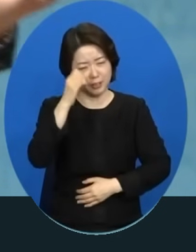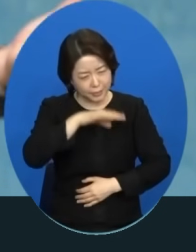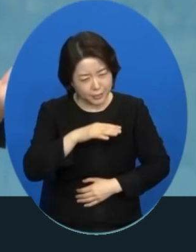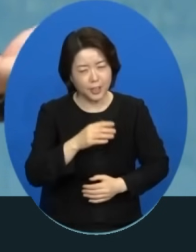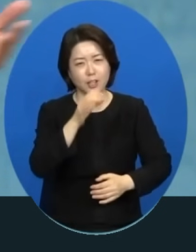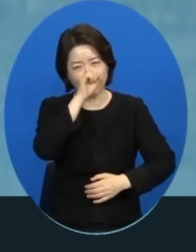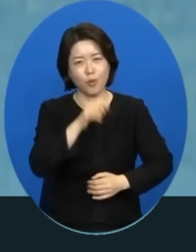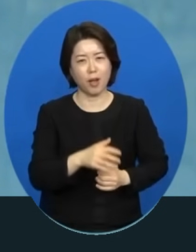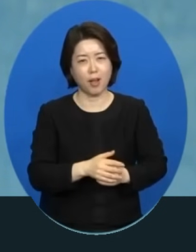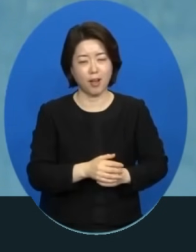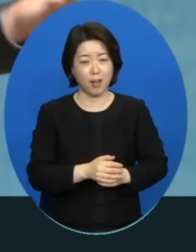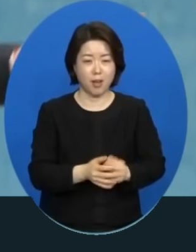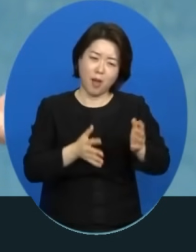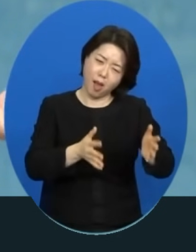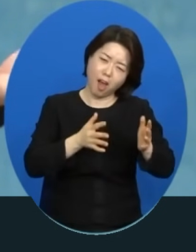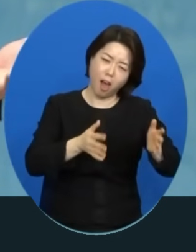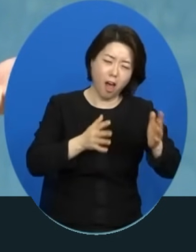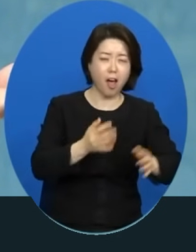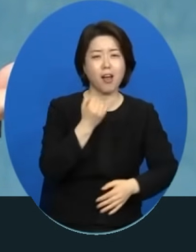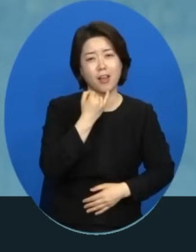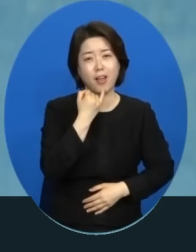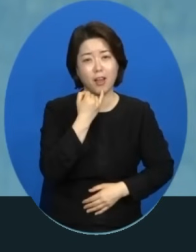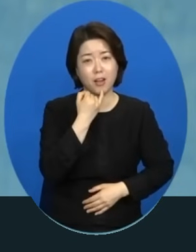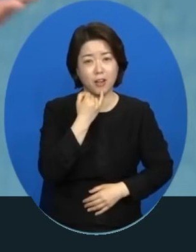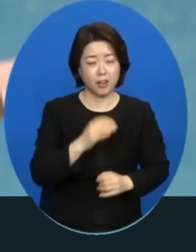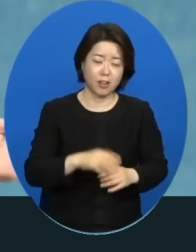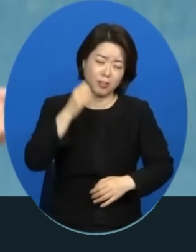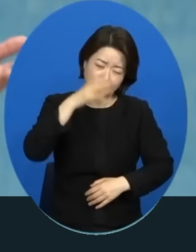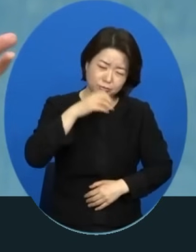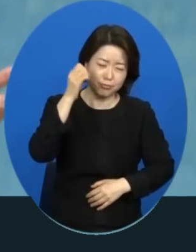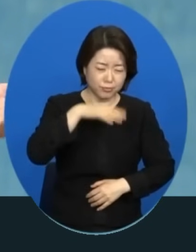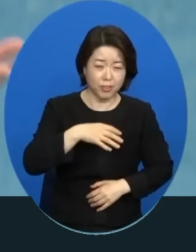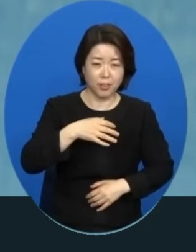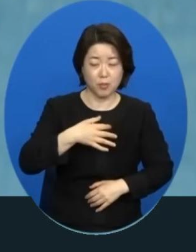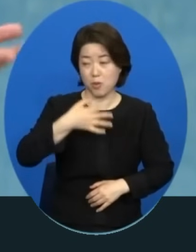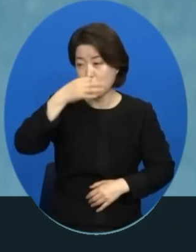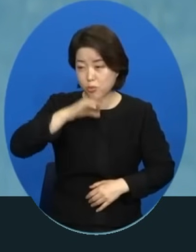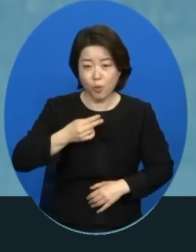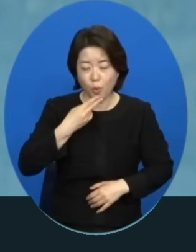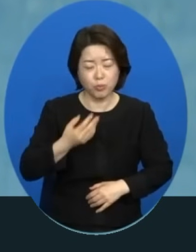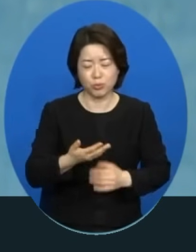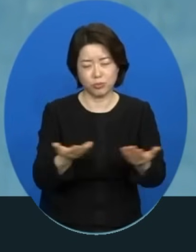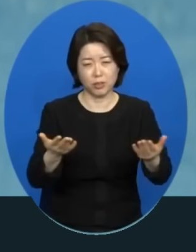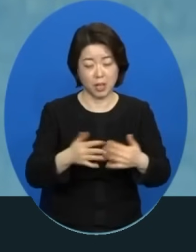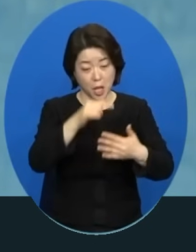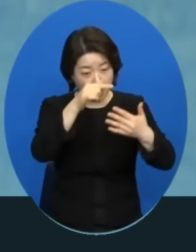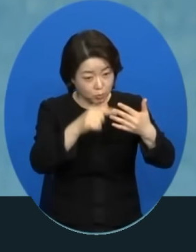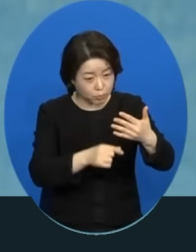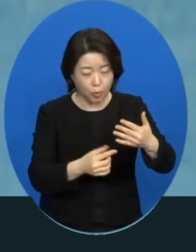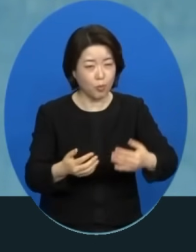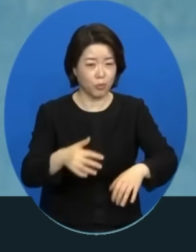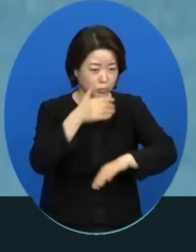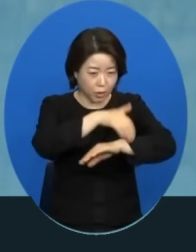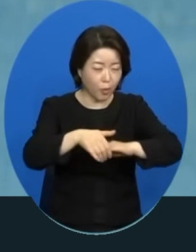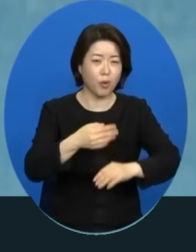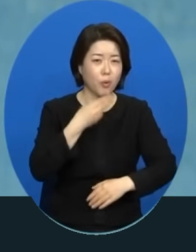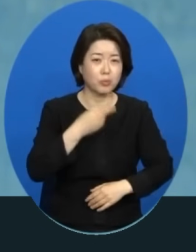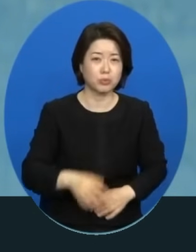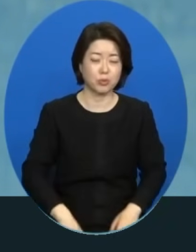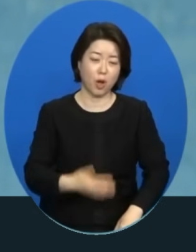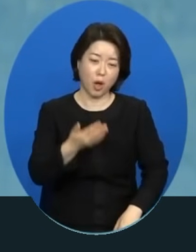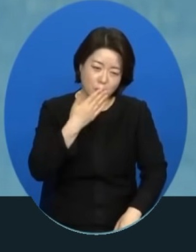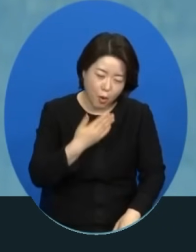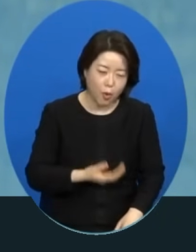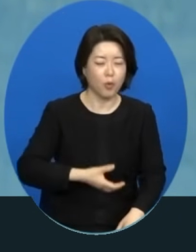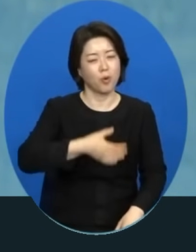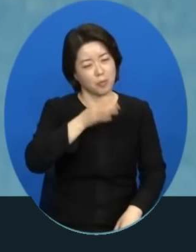그냥 좋은 거야. 뭐 잡담해도 괜찮아요. 그냥 뭐 얘기하는 거죠, 뭐. 플랜, 아, 이런 거 없어. 그냥 뭐 먹고, 그냥